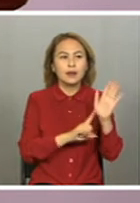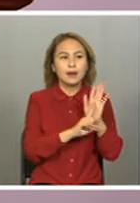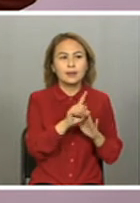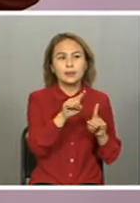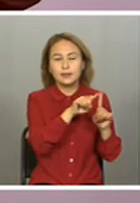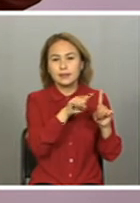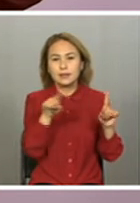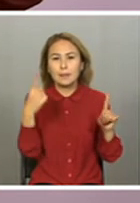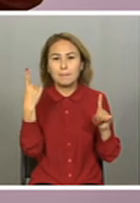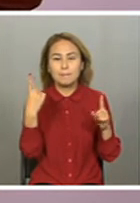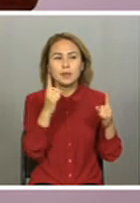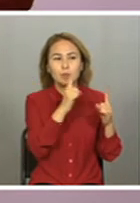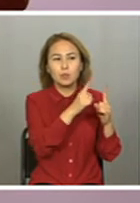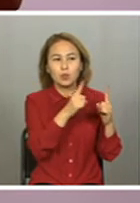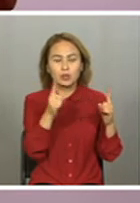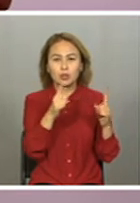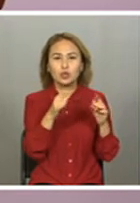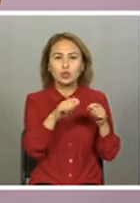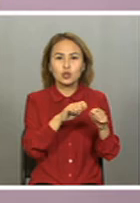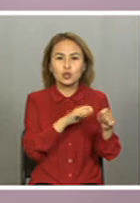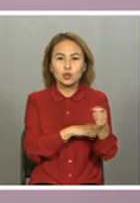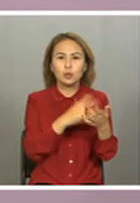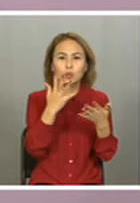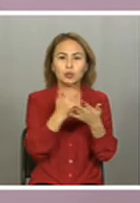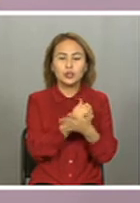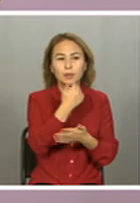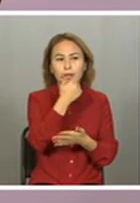бір бөлігінің ұзындығын өлшеп